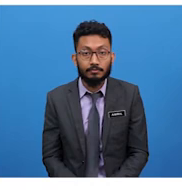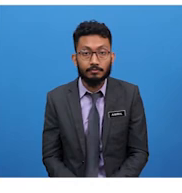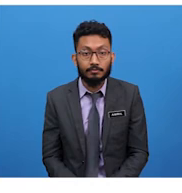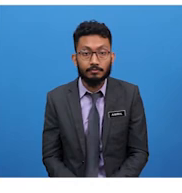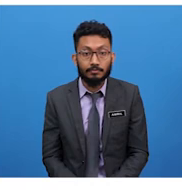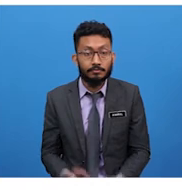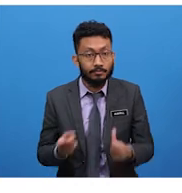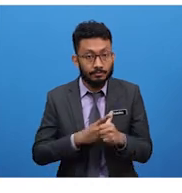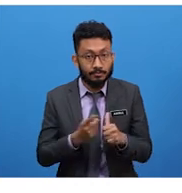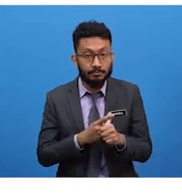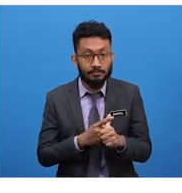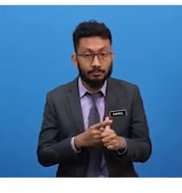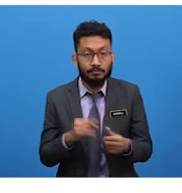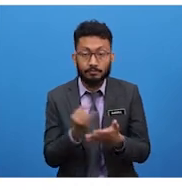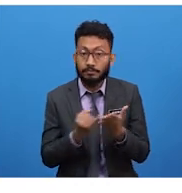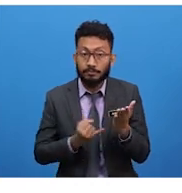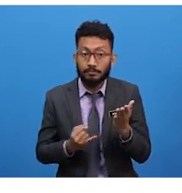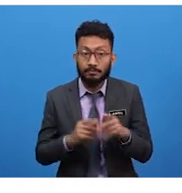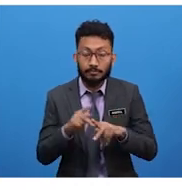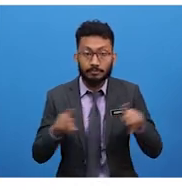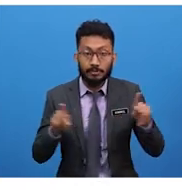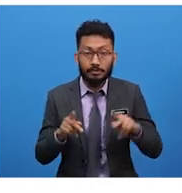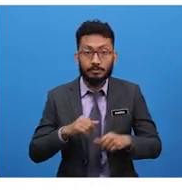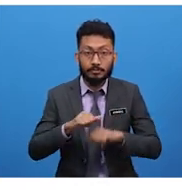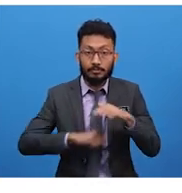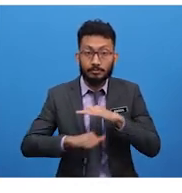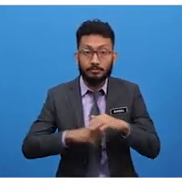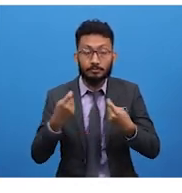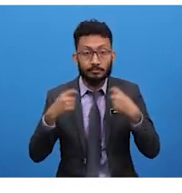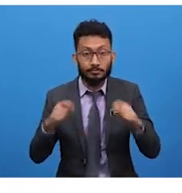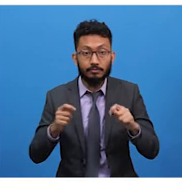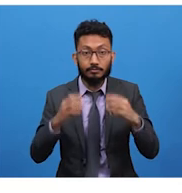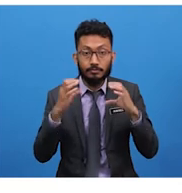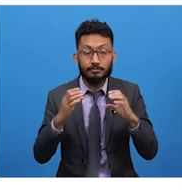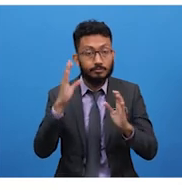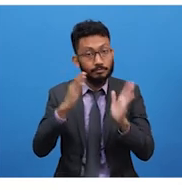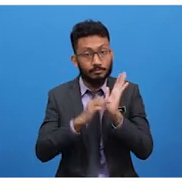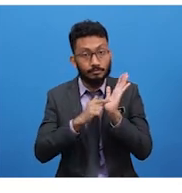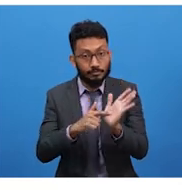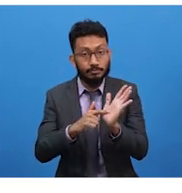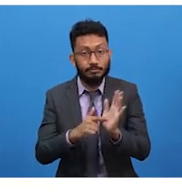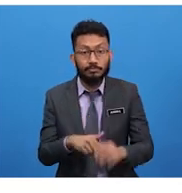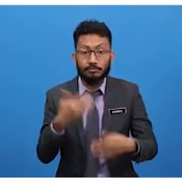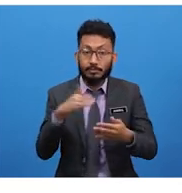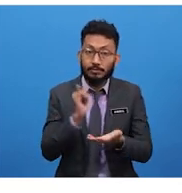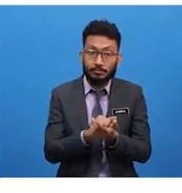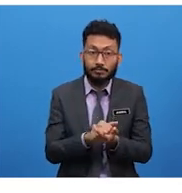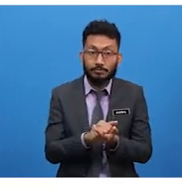Langkah pertama, lukis pola asas seperti yang telah cikgu tunjukkan.